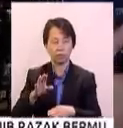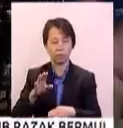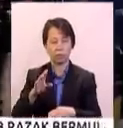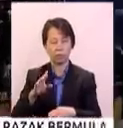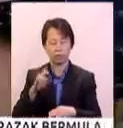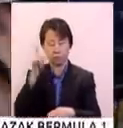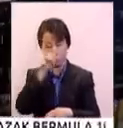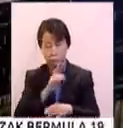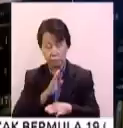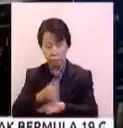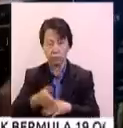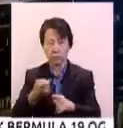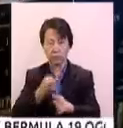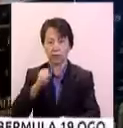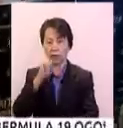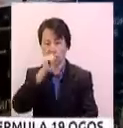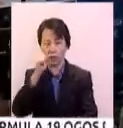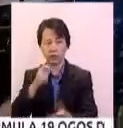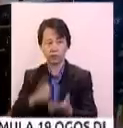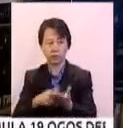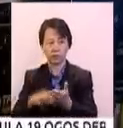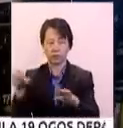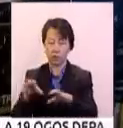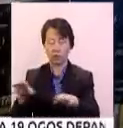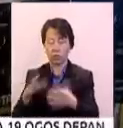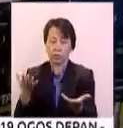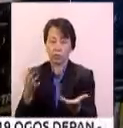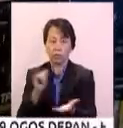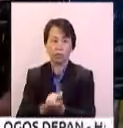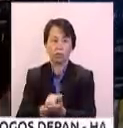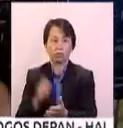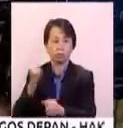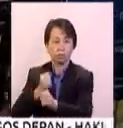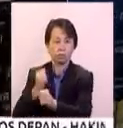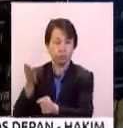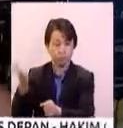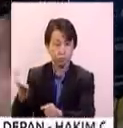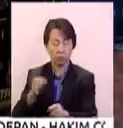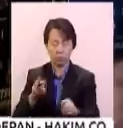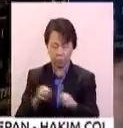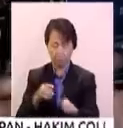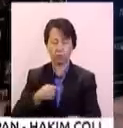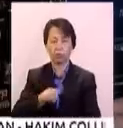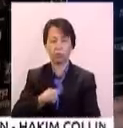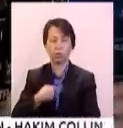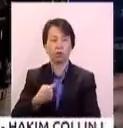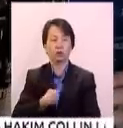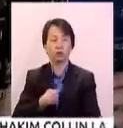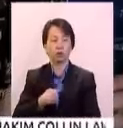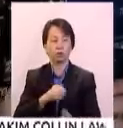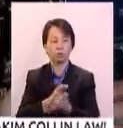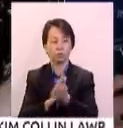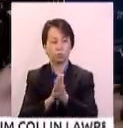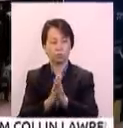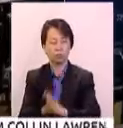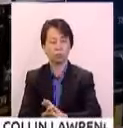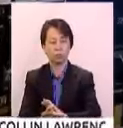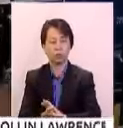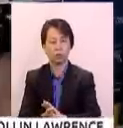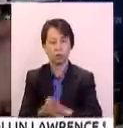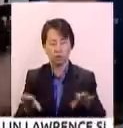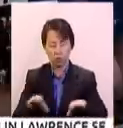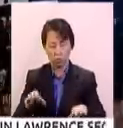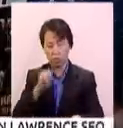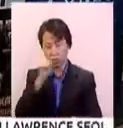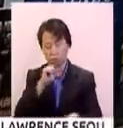artis penyanyi yang mana ada. So kadang-kadang dia orang buat apa-apa, sebab itu dah kerjaya dia orang. Macam saya jadikan nak buat